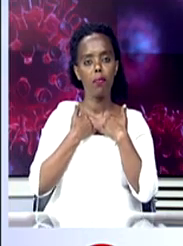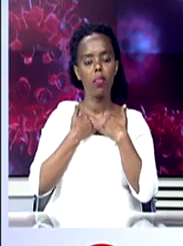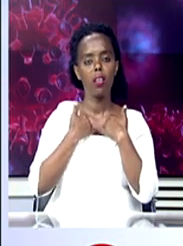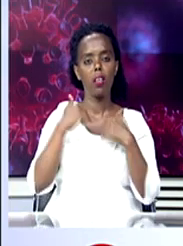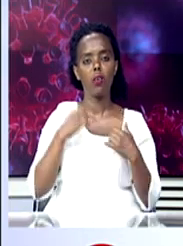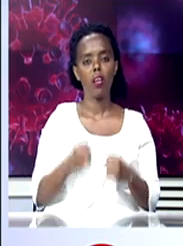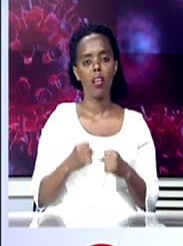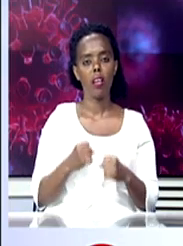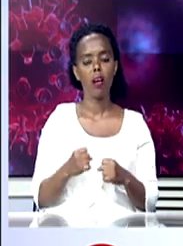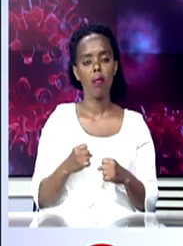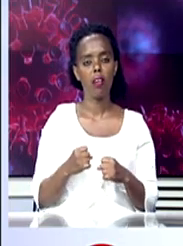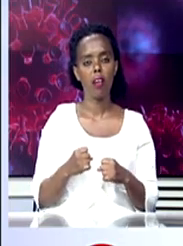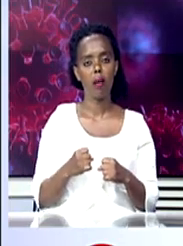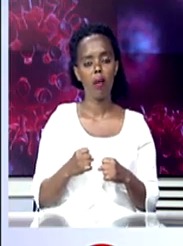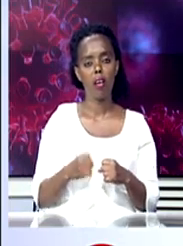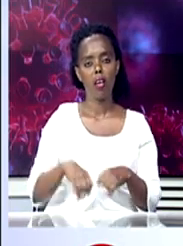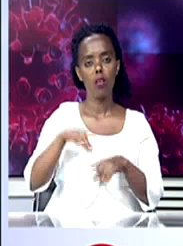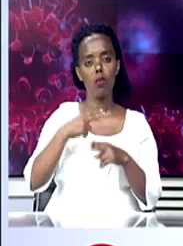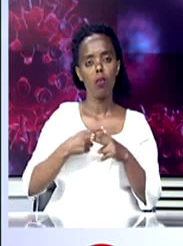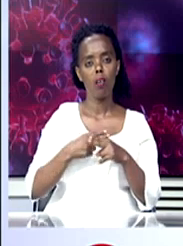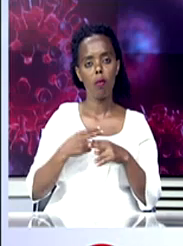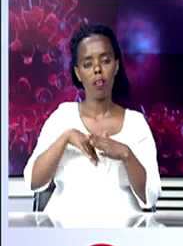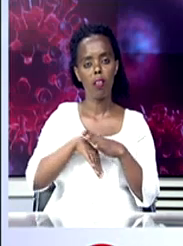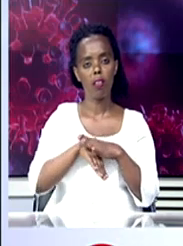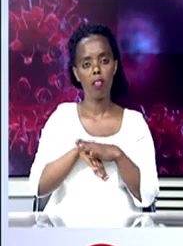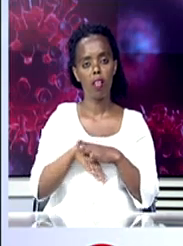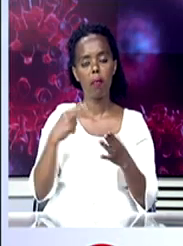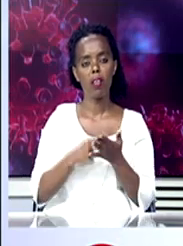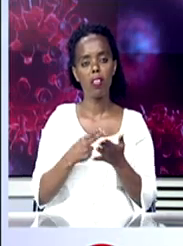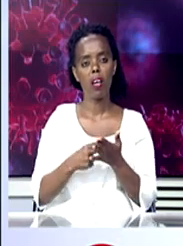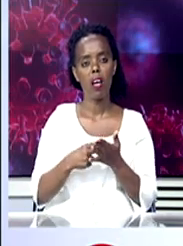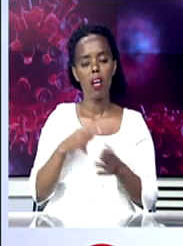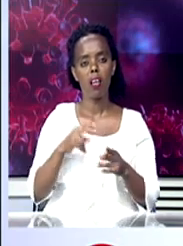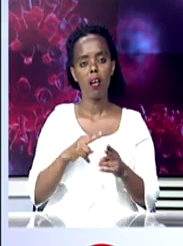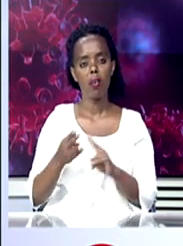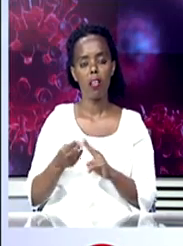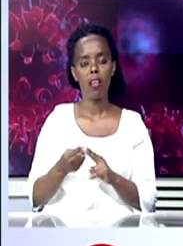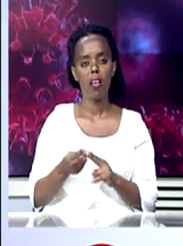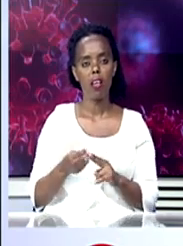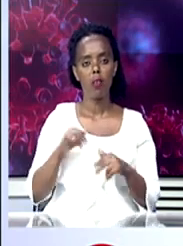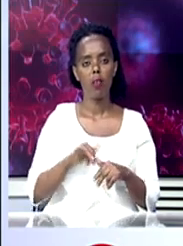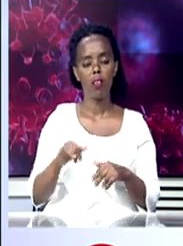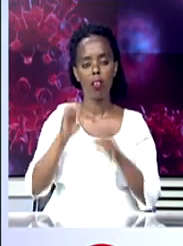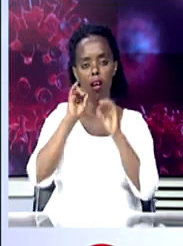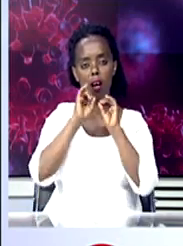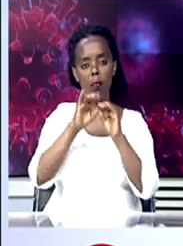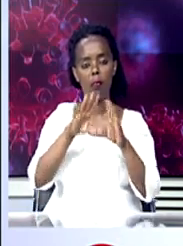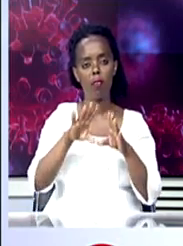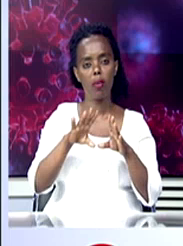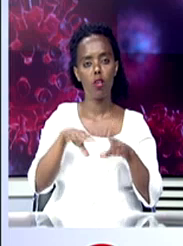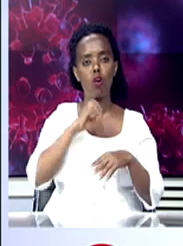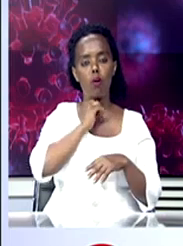Yoo danda'ame yeroo gabaabduu keessatti baajeta ramadee ogeeyyii kanaan eebbifamanii Oromiyaa keessa